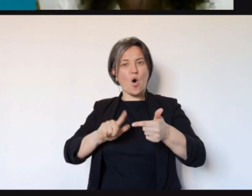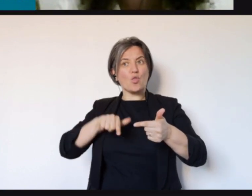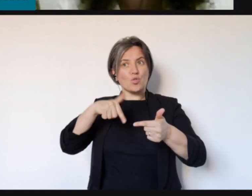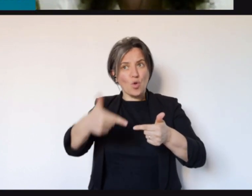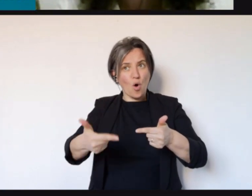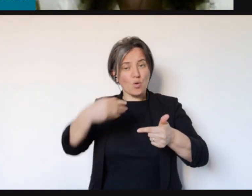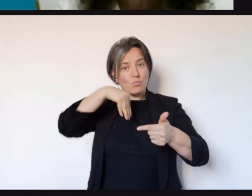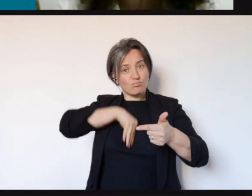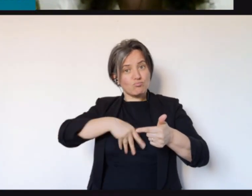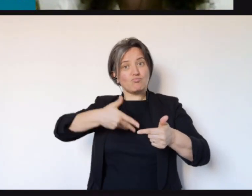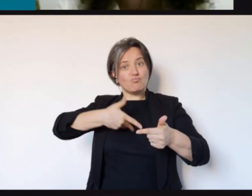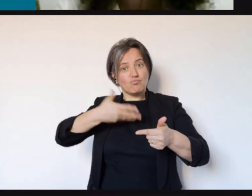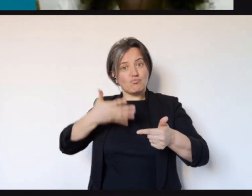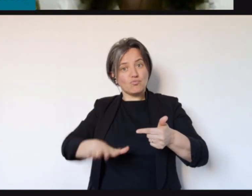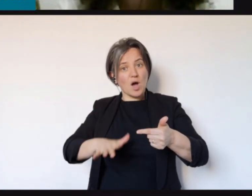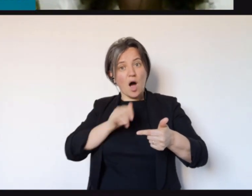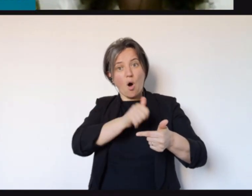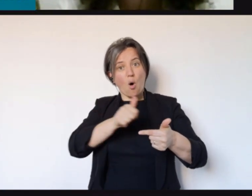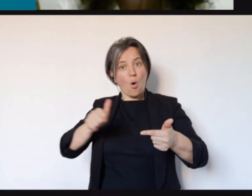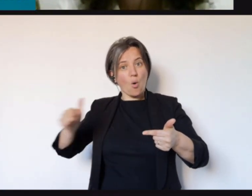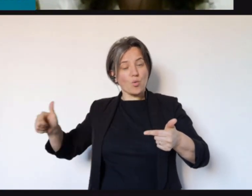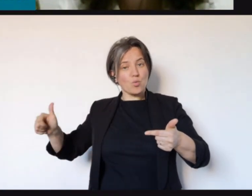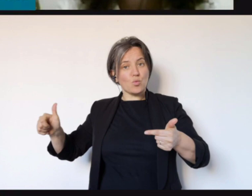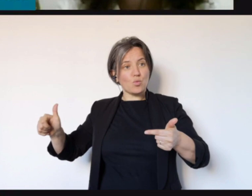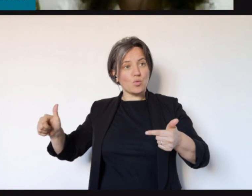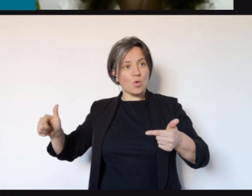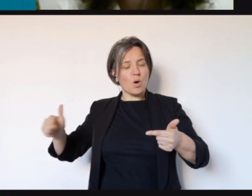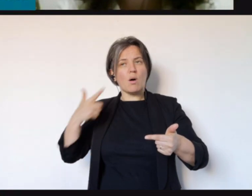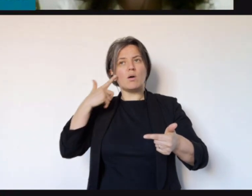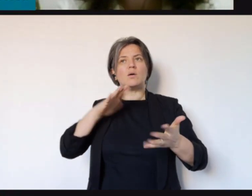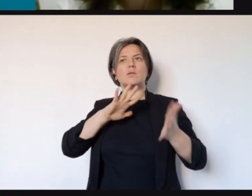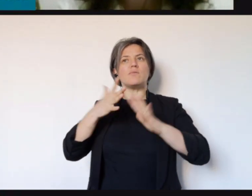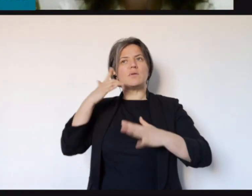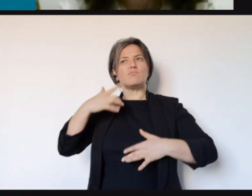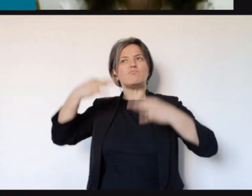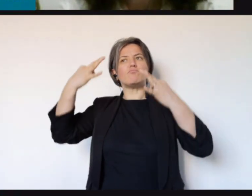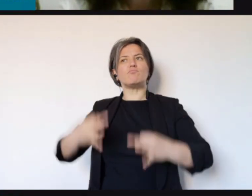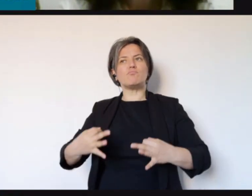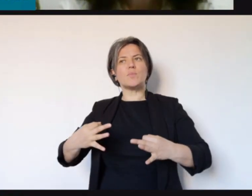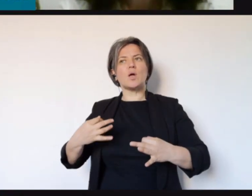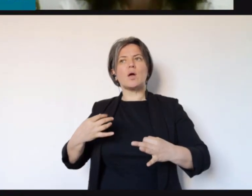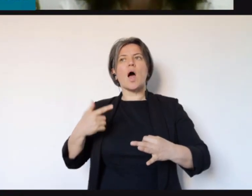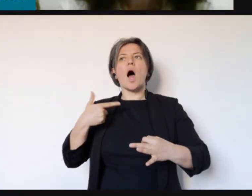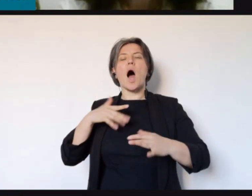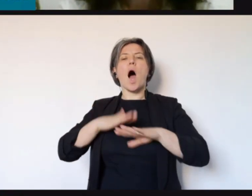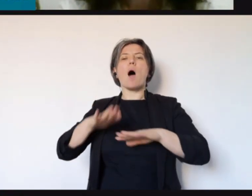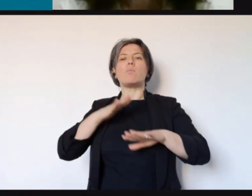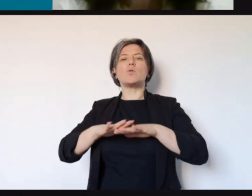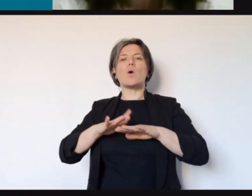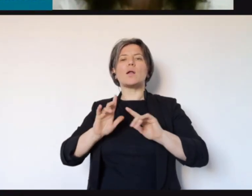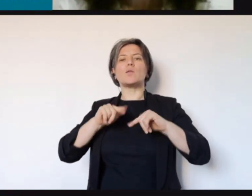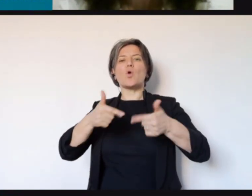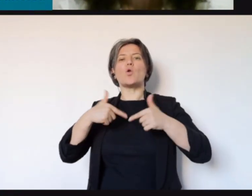può essere decisivo in tutto ciò se quello a cui siamo stati abituati è stare lontani?